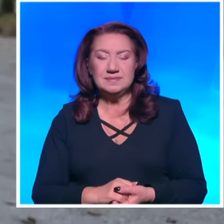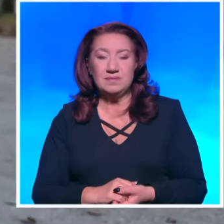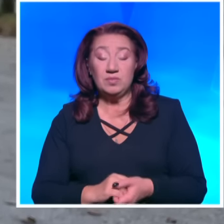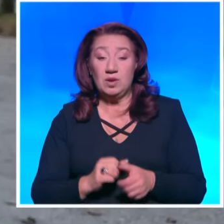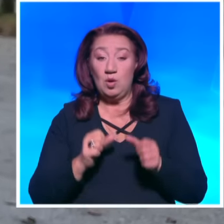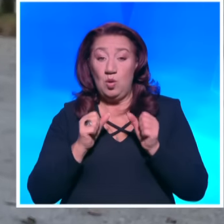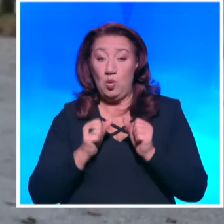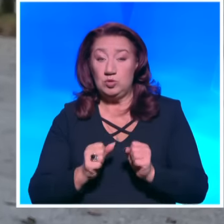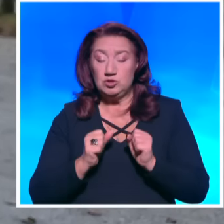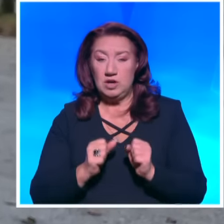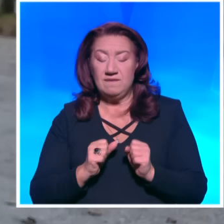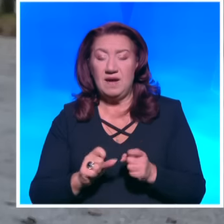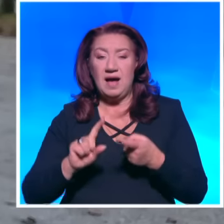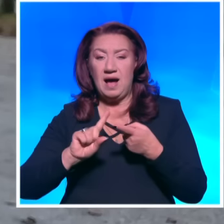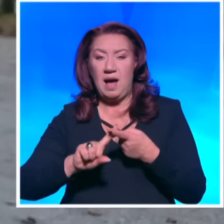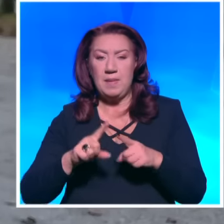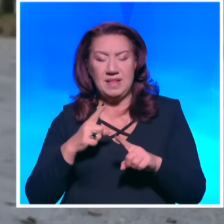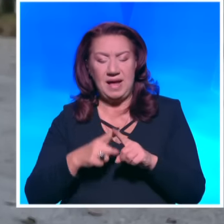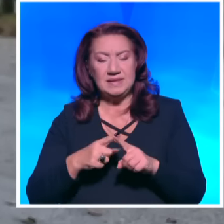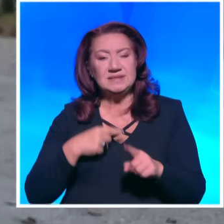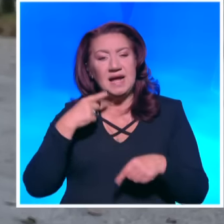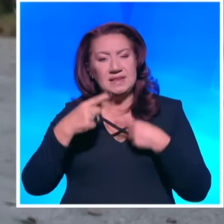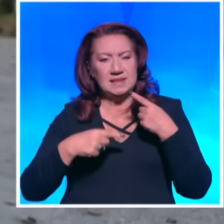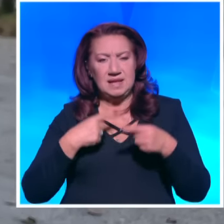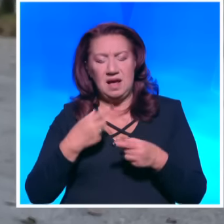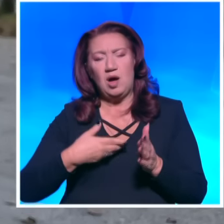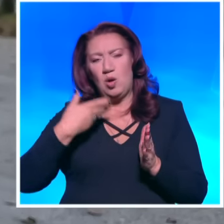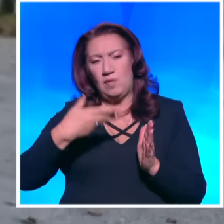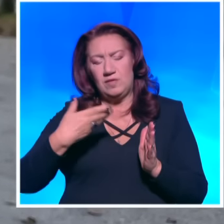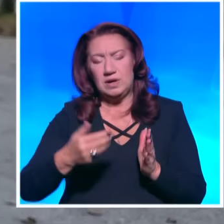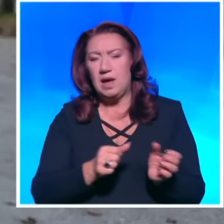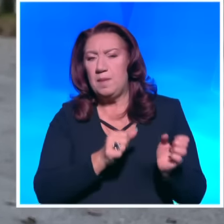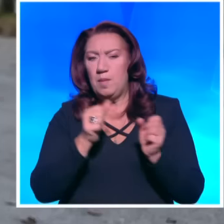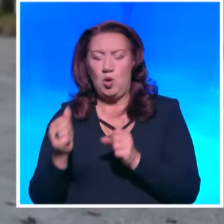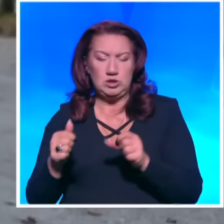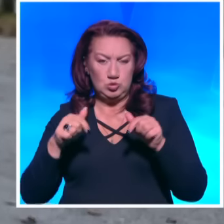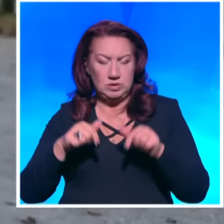Очаква се Камала Харис да говори по-късно днес, а предстои и сериозен анализ при